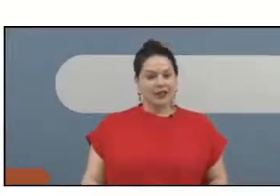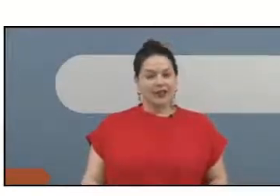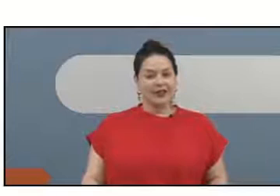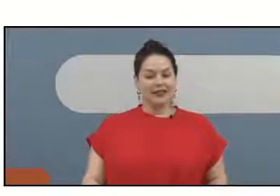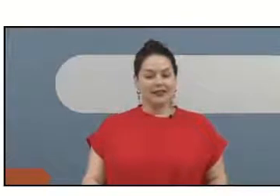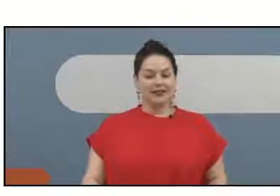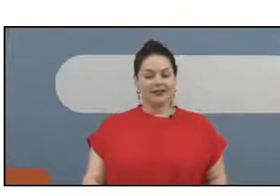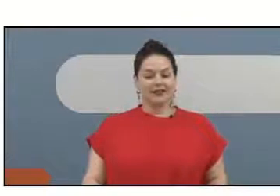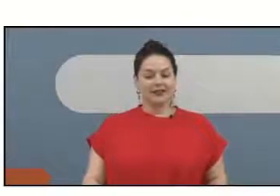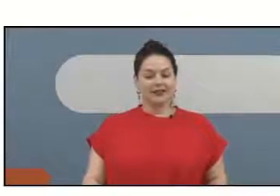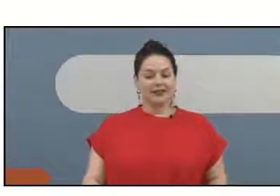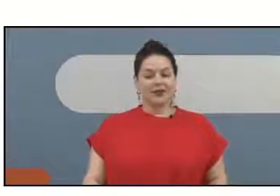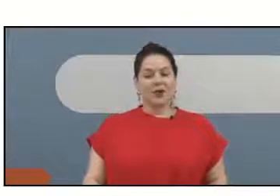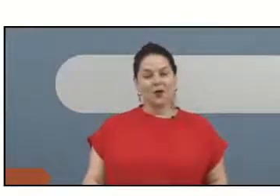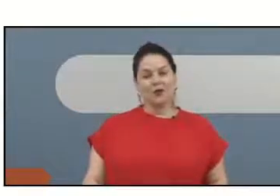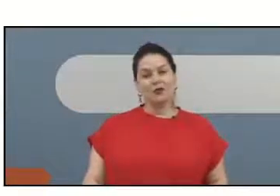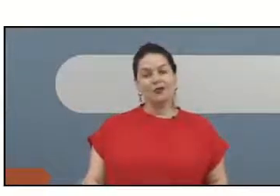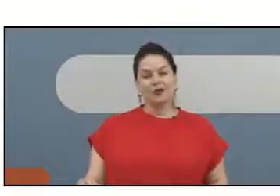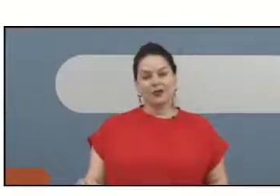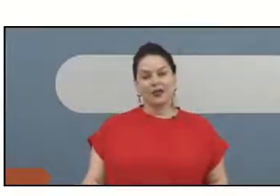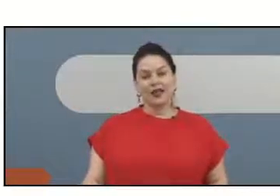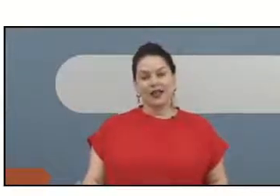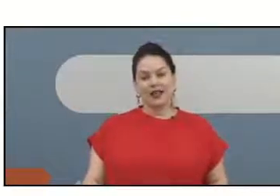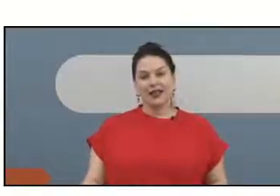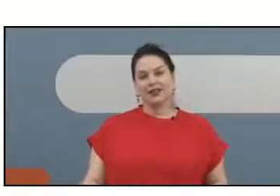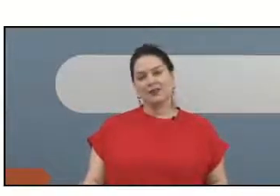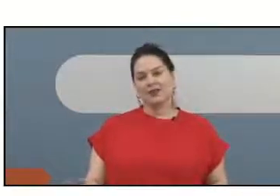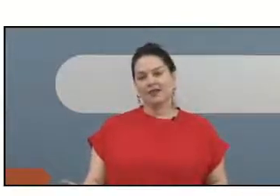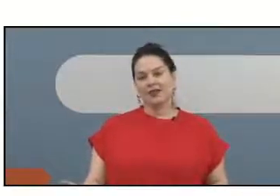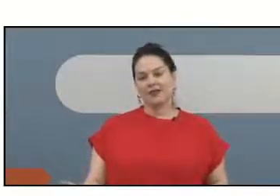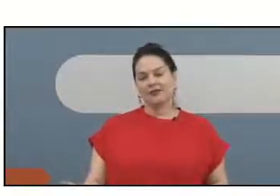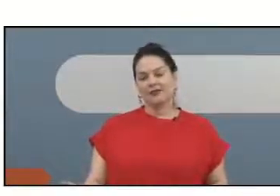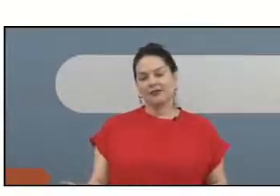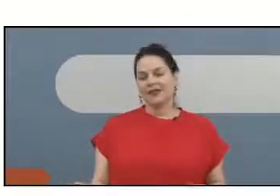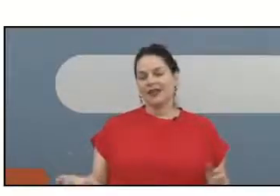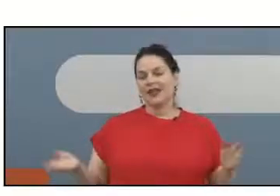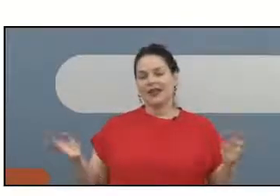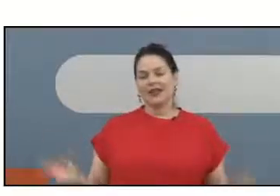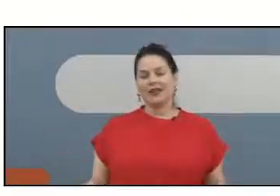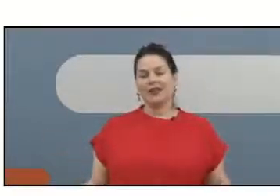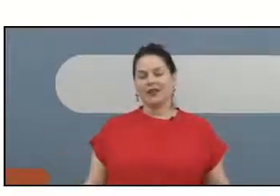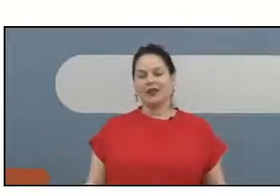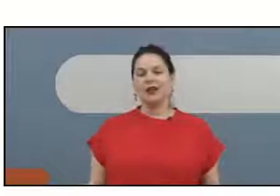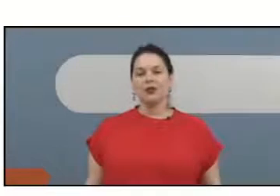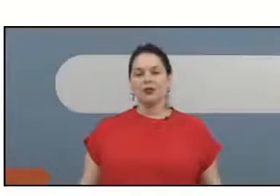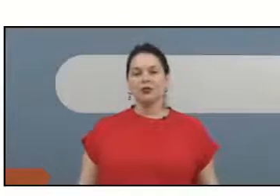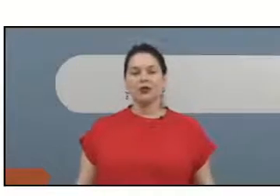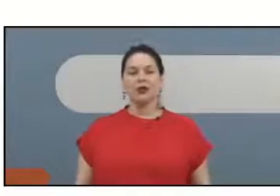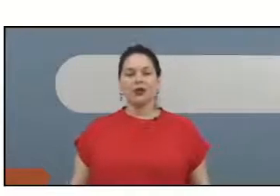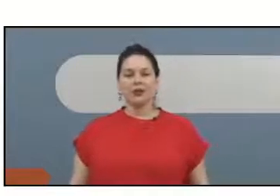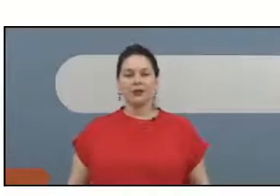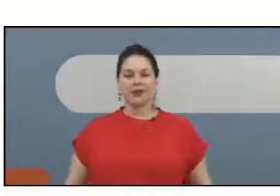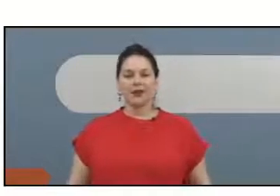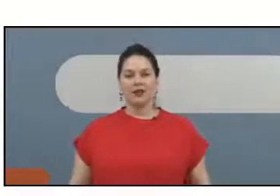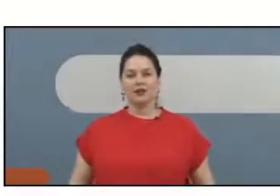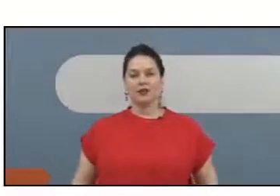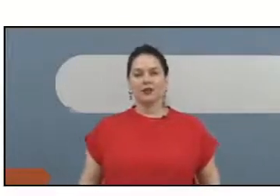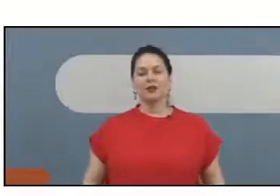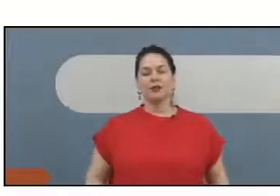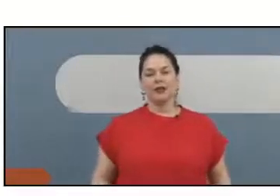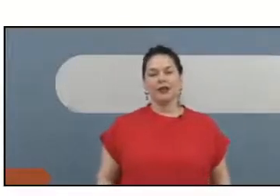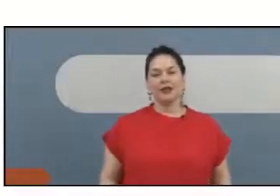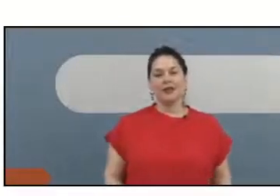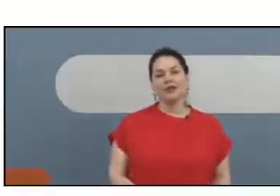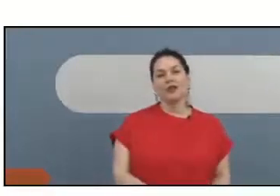הפרשנות השנייה היא, אומנות נותנת לאדם כנפיים. דדלוס ואיקרוס היו תקועים במגדל